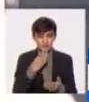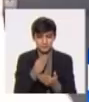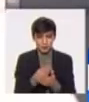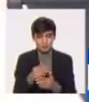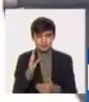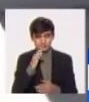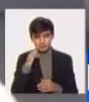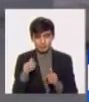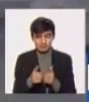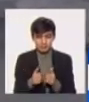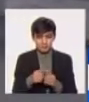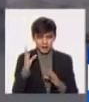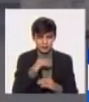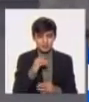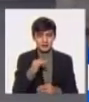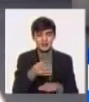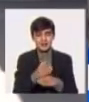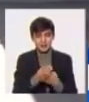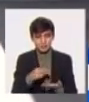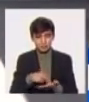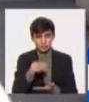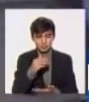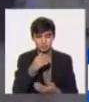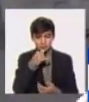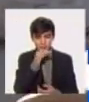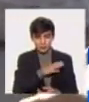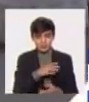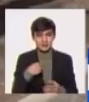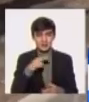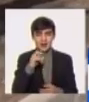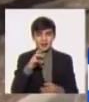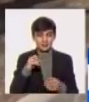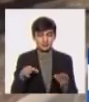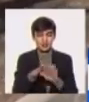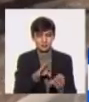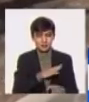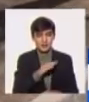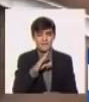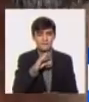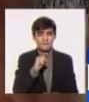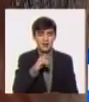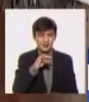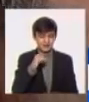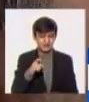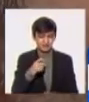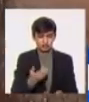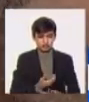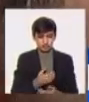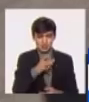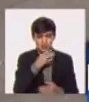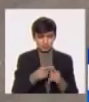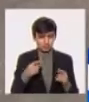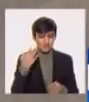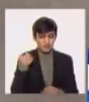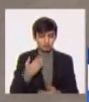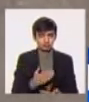хлеб начинаешь ценить, потому что мы не могли купить хлеб. Были закрыты на карантине. Вот. Фарид Джухангари живет здесь уже несколько лет. Когда